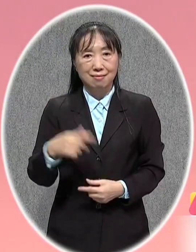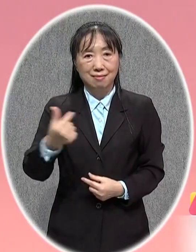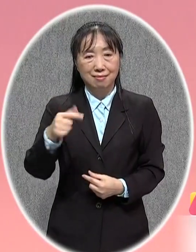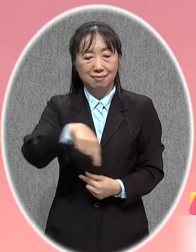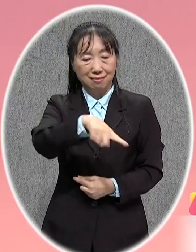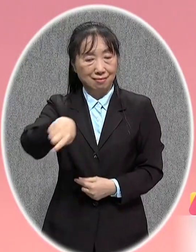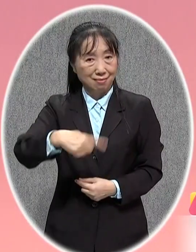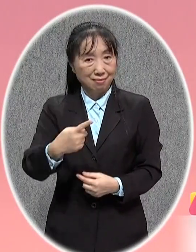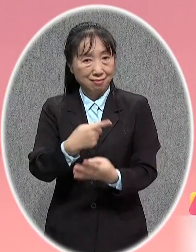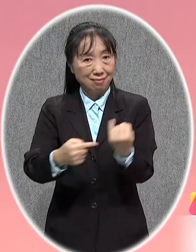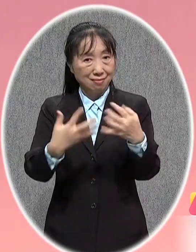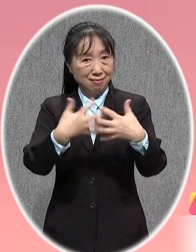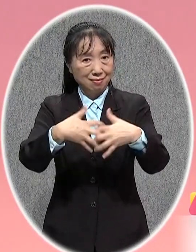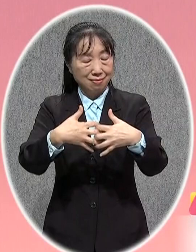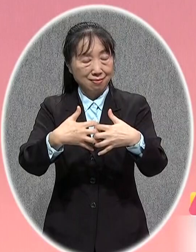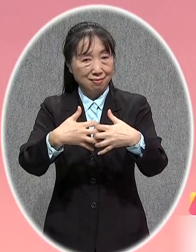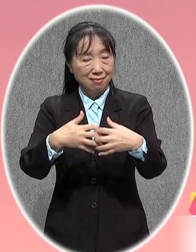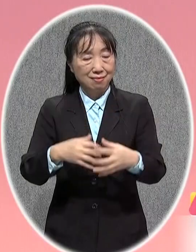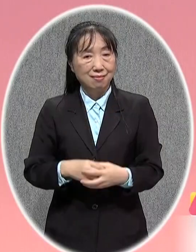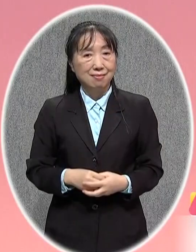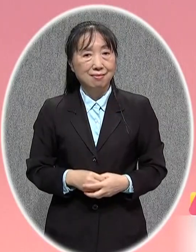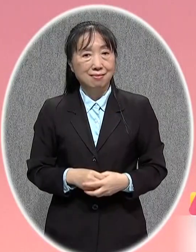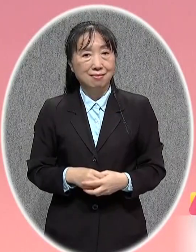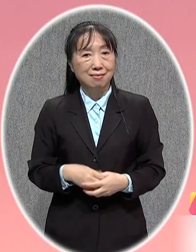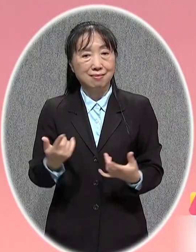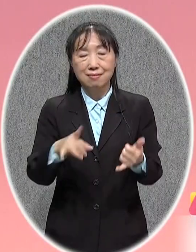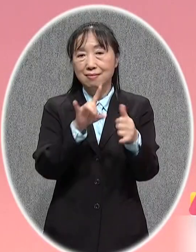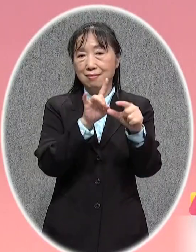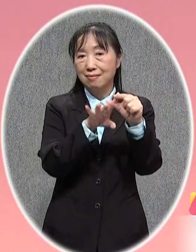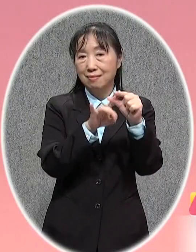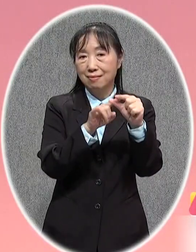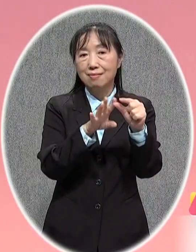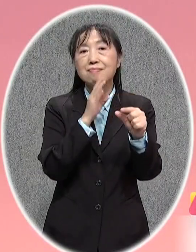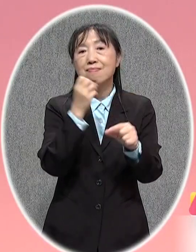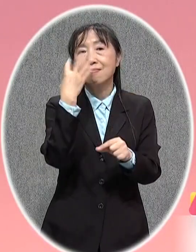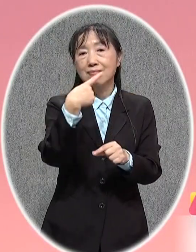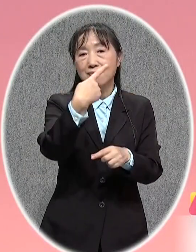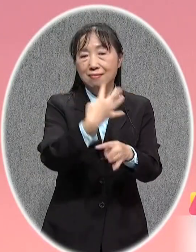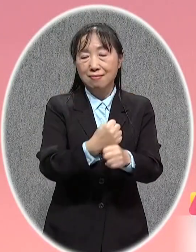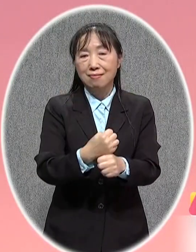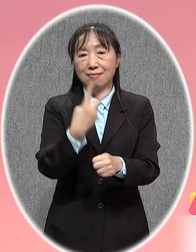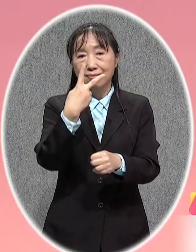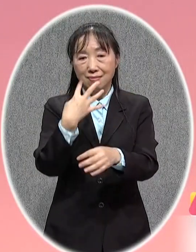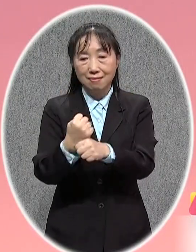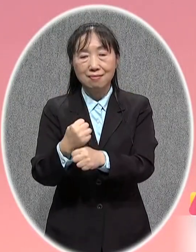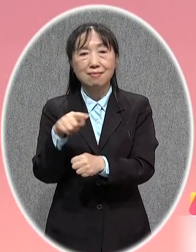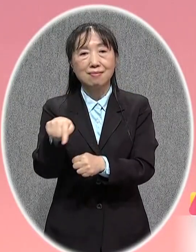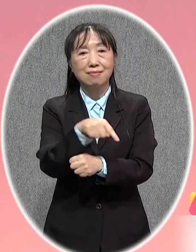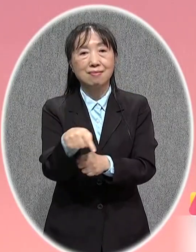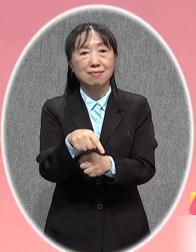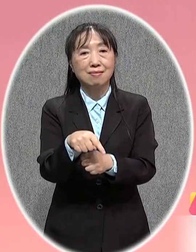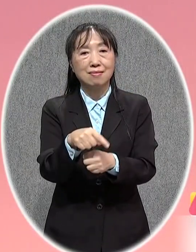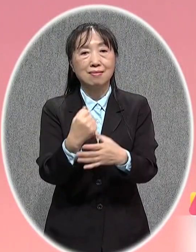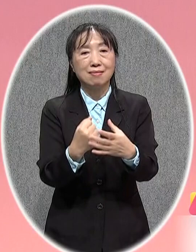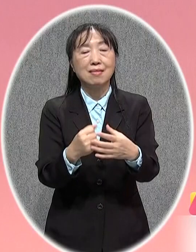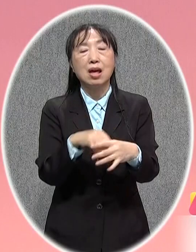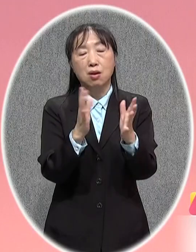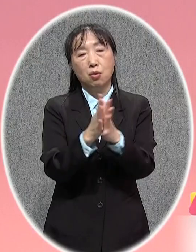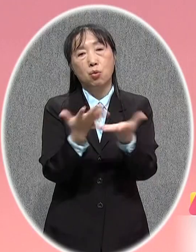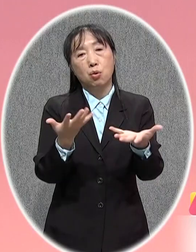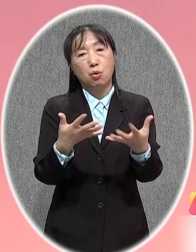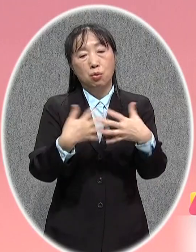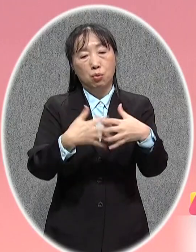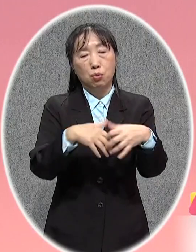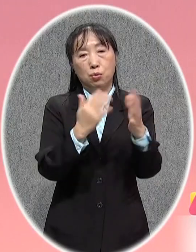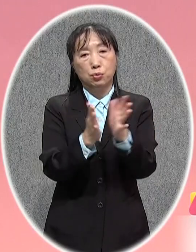含了就是台中的新一号机新二号机这个燃气机组。那我们知道